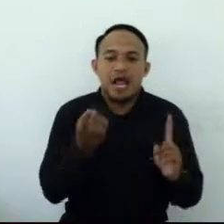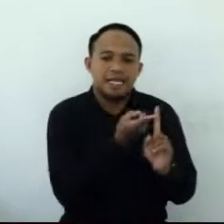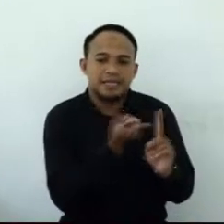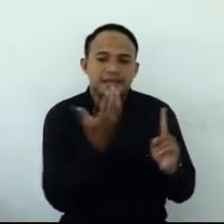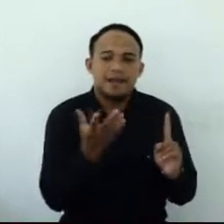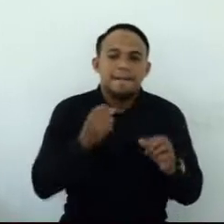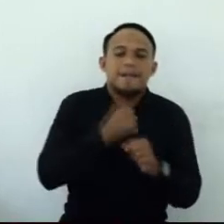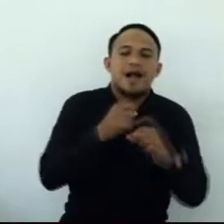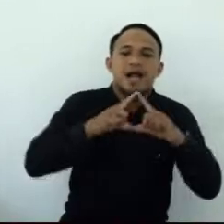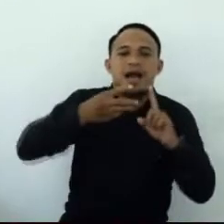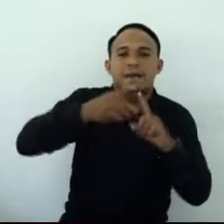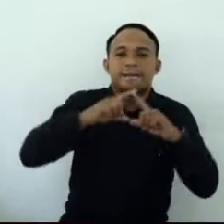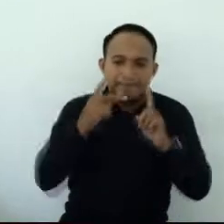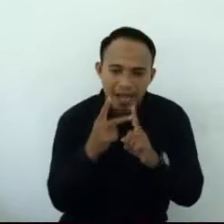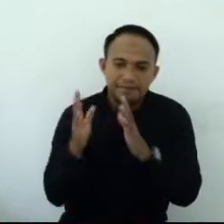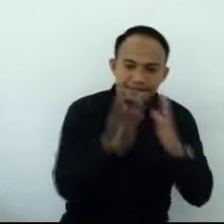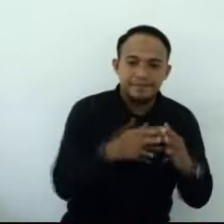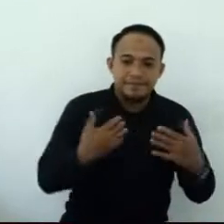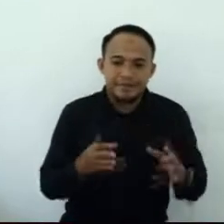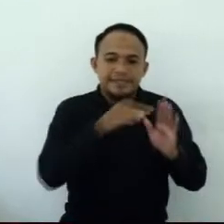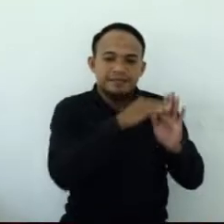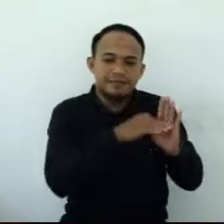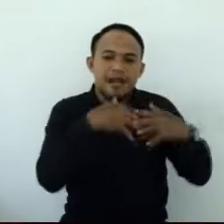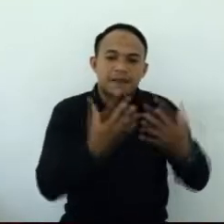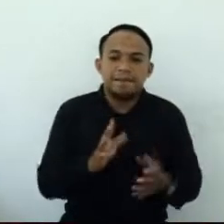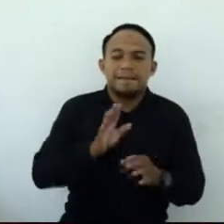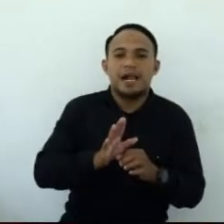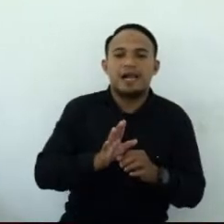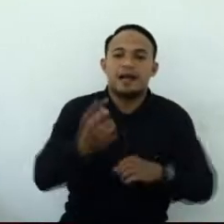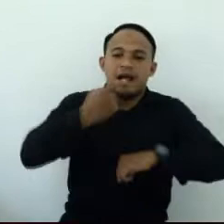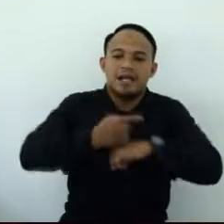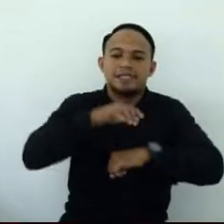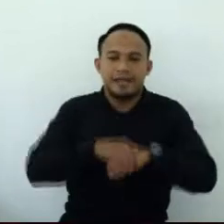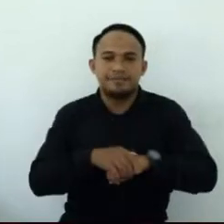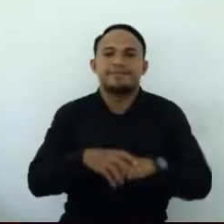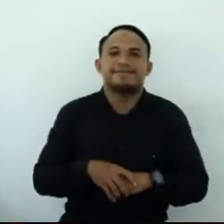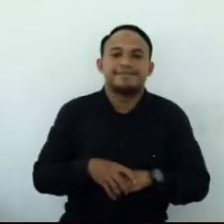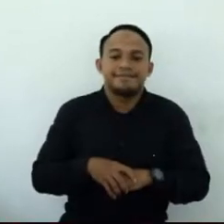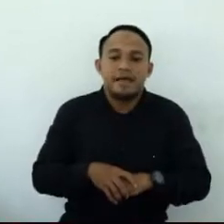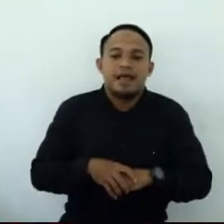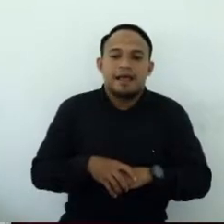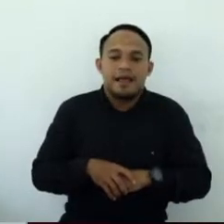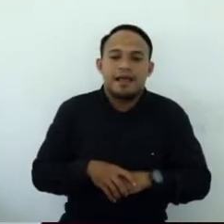masih ada solusinya sehingga rute juga